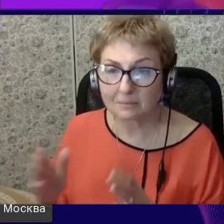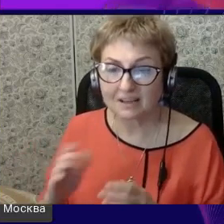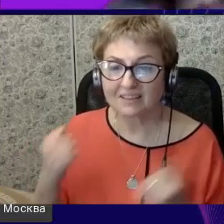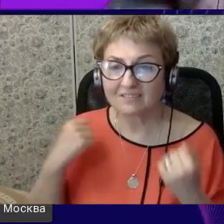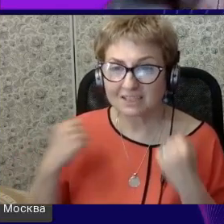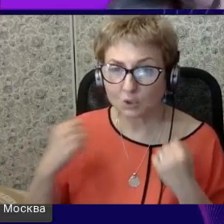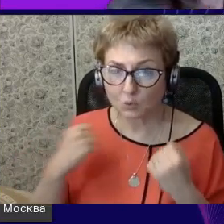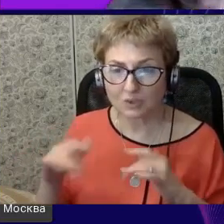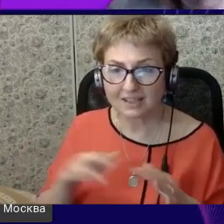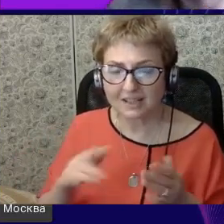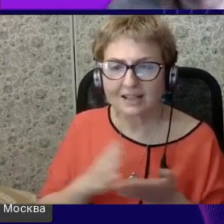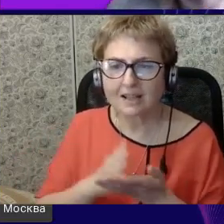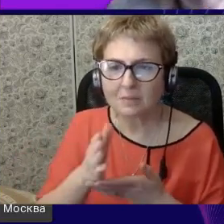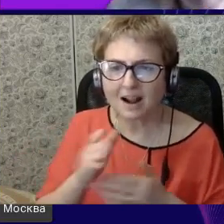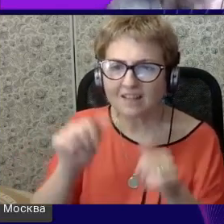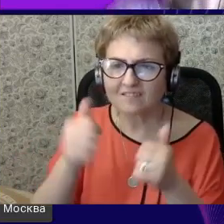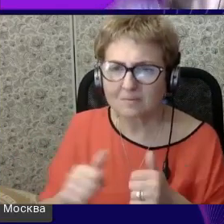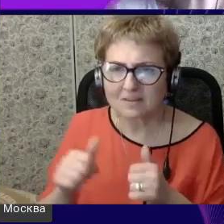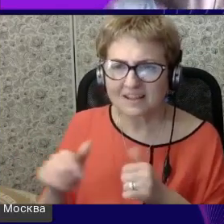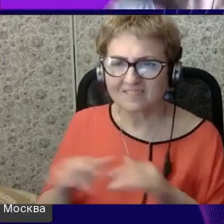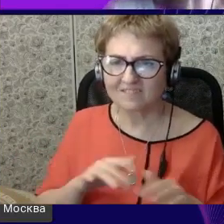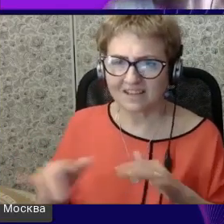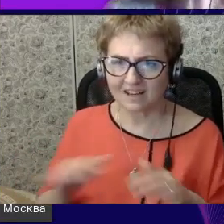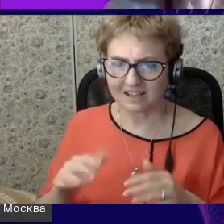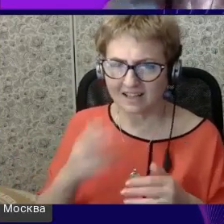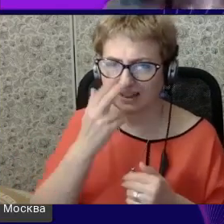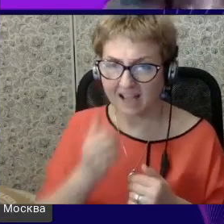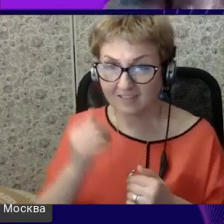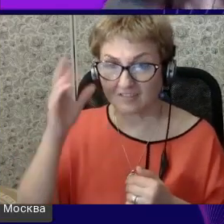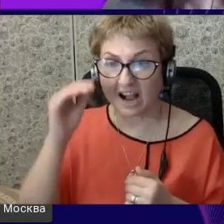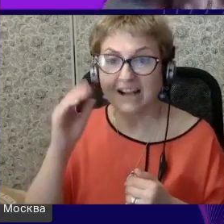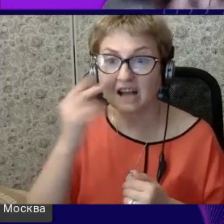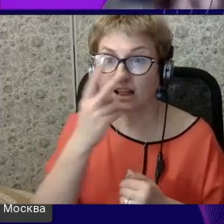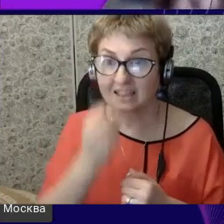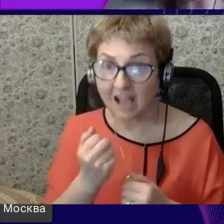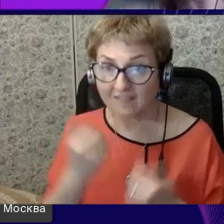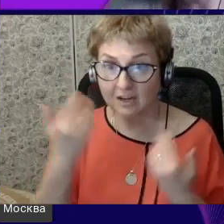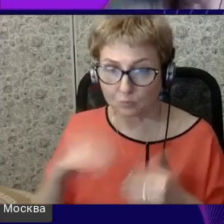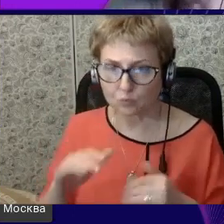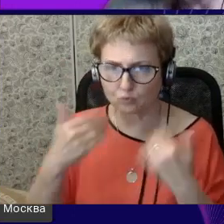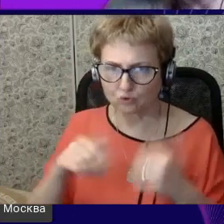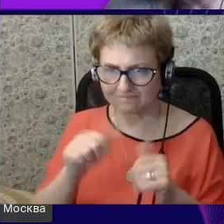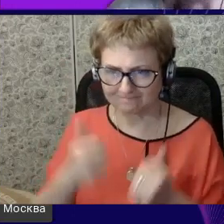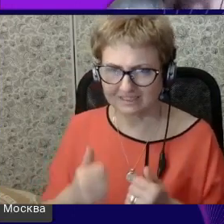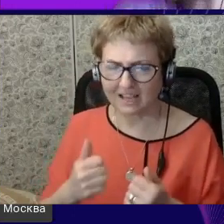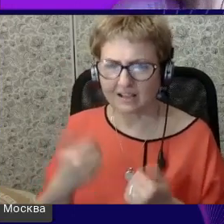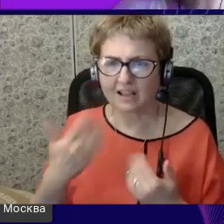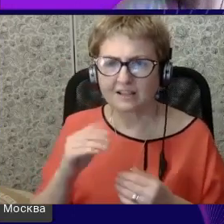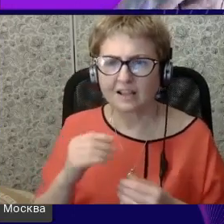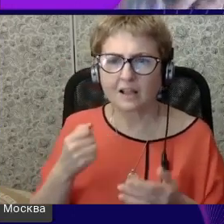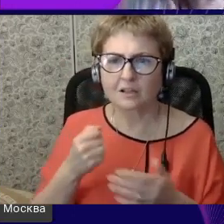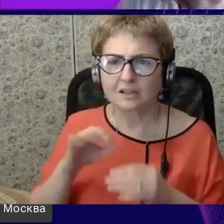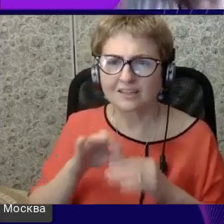очередь с особенностями сенсорной системы. Вот. И физкультурная деятельность направлена на формирование двигательных навыков. То есть